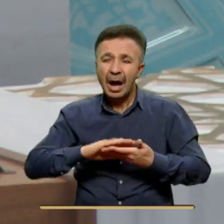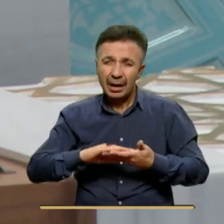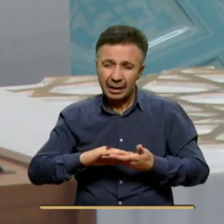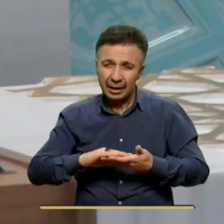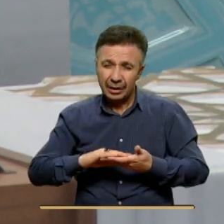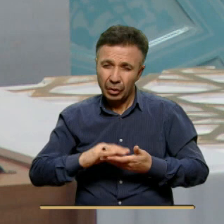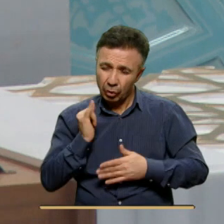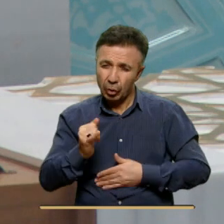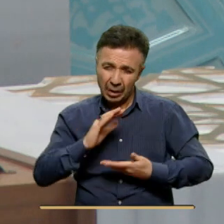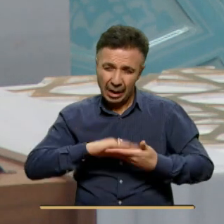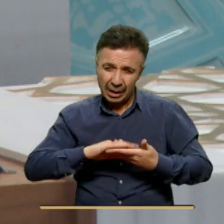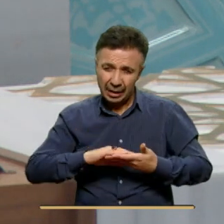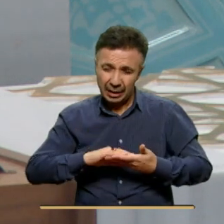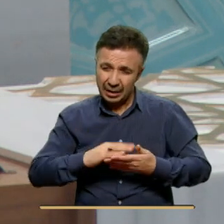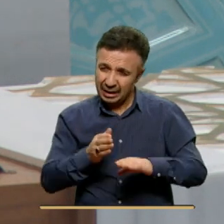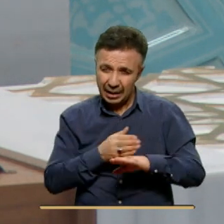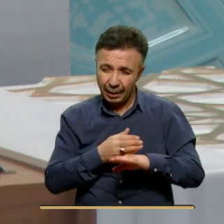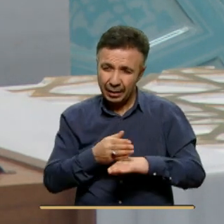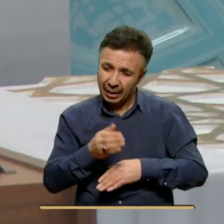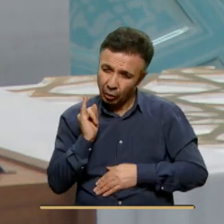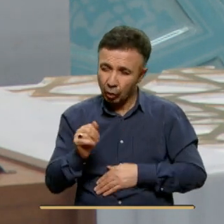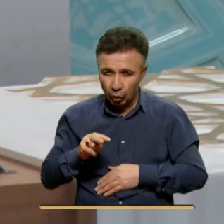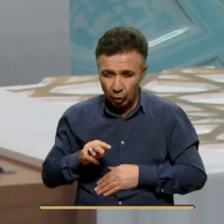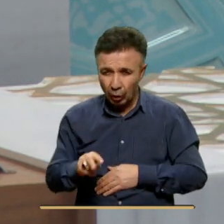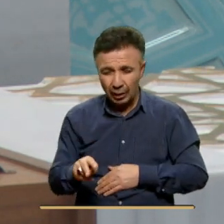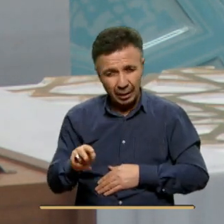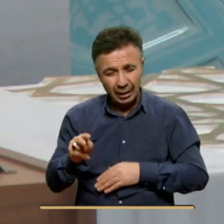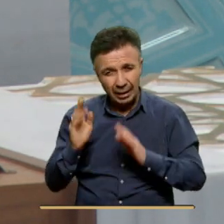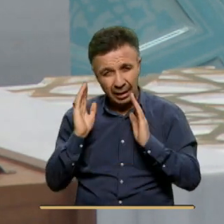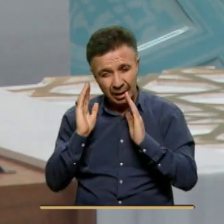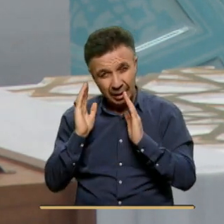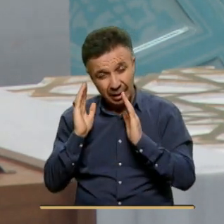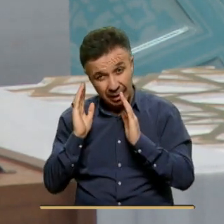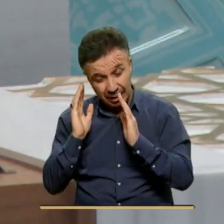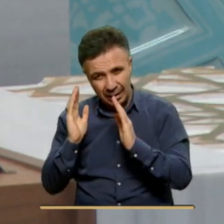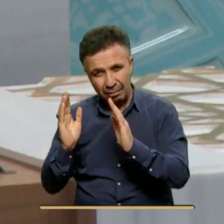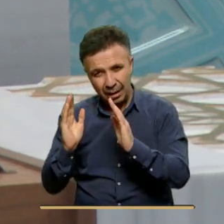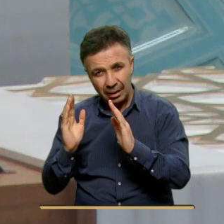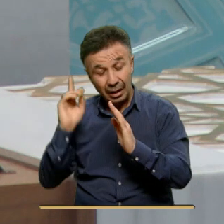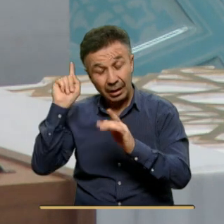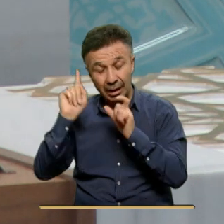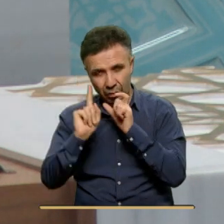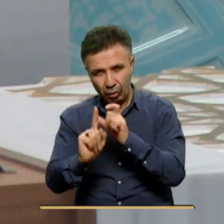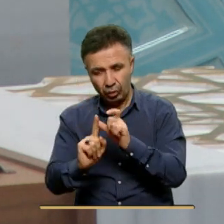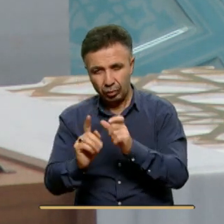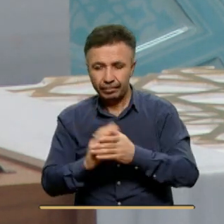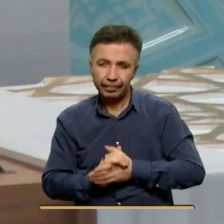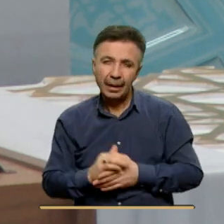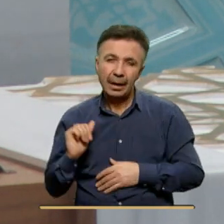kötü yollara düşmekten muhafaza buyursun inşallah. Değerli kardeşlerim,